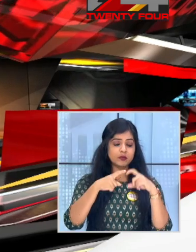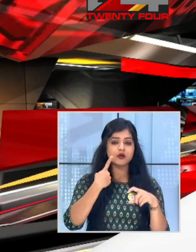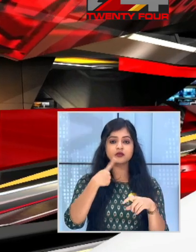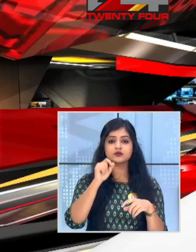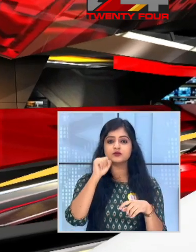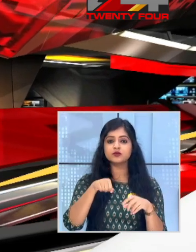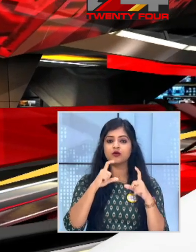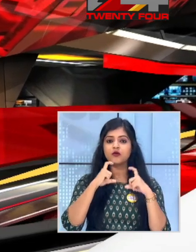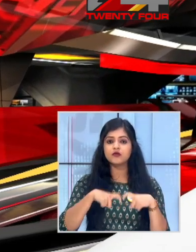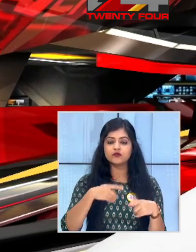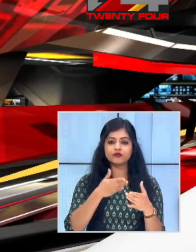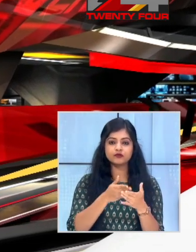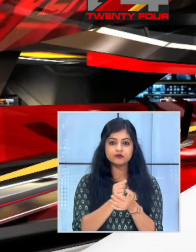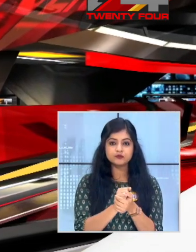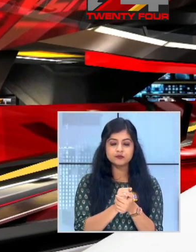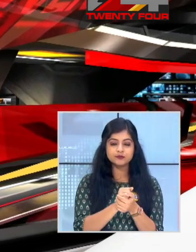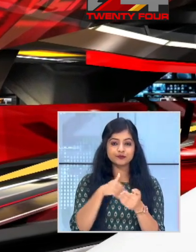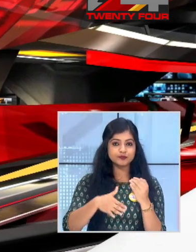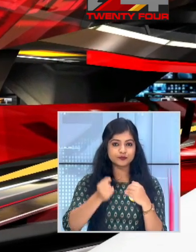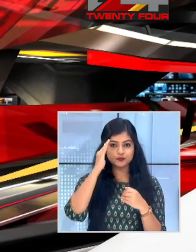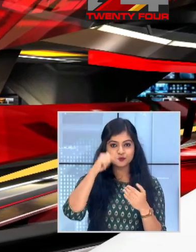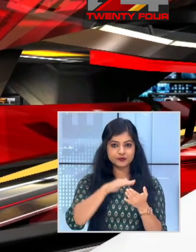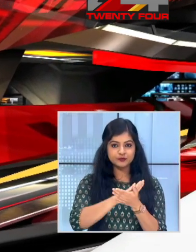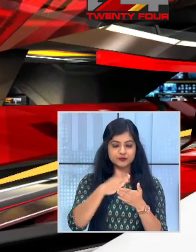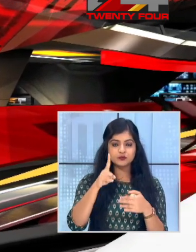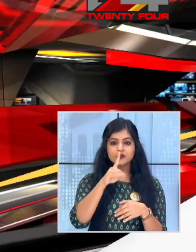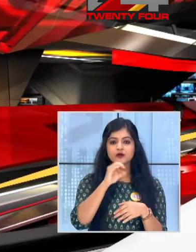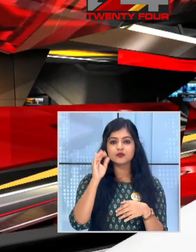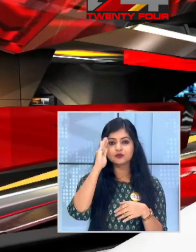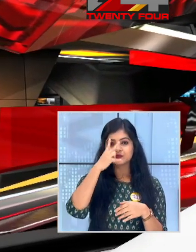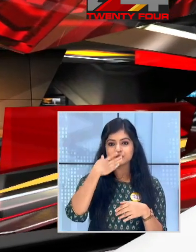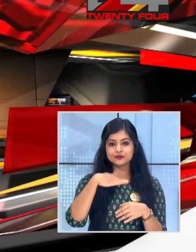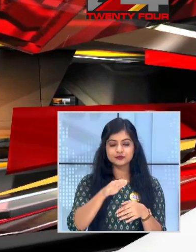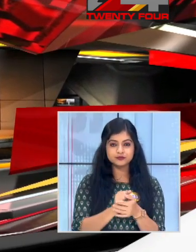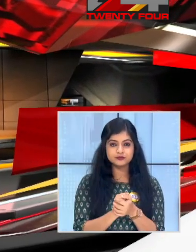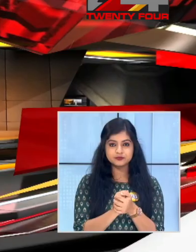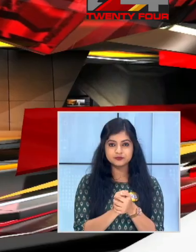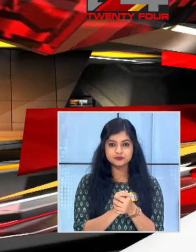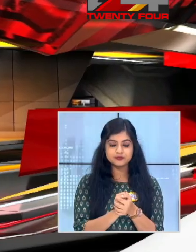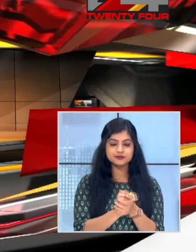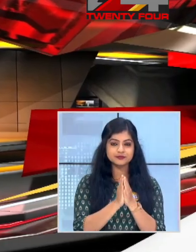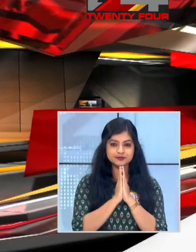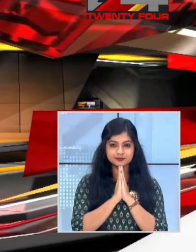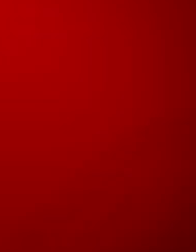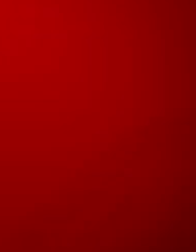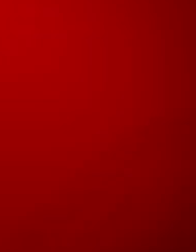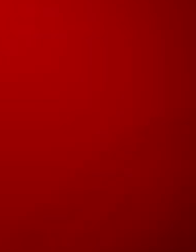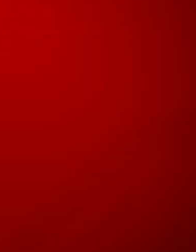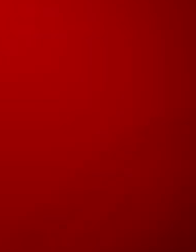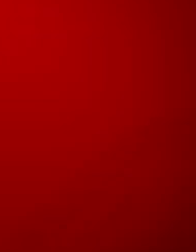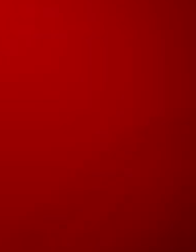കണ്ടെത്തലാണ്, സ്ഥിരീകരണമാണ് ഉണ്ടായിരിക്കുന്നത്. ഇതോടെ ഇപ്പോൾ കിട്ടിയത് പൂർണ്ണമാകുന്നു. ഇനി 100 ന്യൂസിന്റെ സമയമാണ്. പ്രേക്ഷകർക്കൊപ്പം പ്രവിത ലക്ഷ്മി എത്തും. നമസ്കാരം.